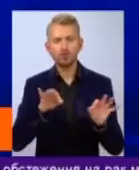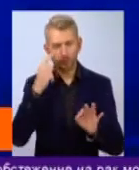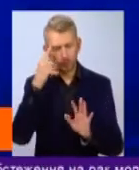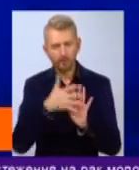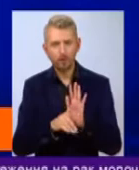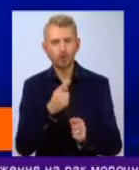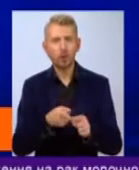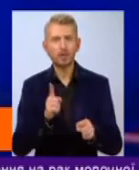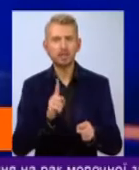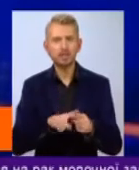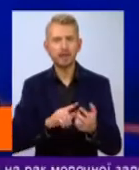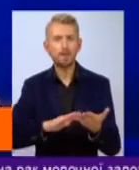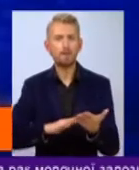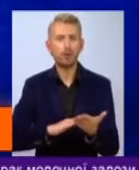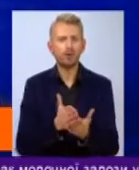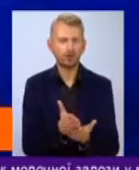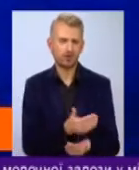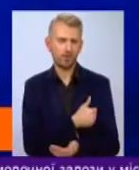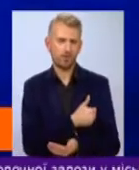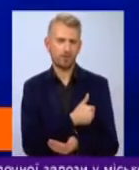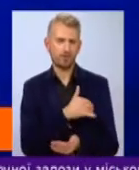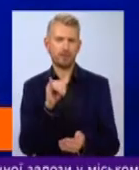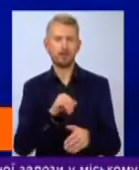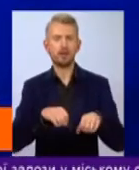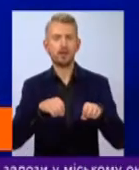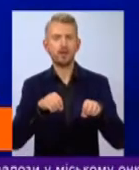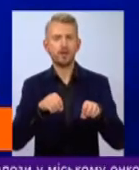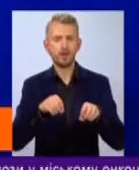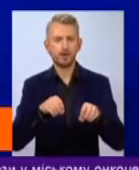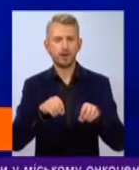розуміють, що це політична воля і рішення